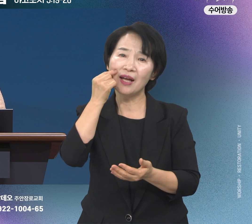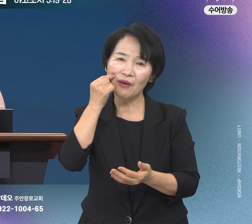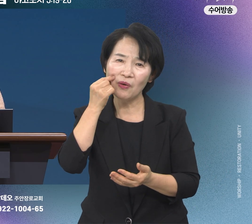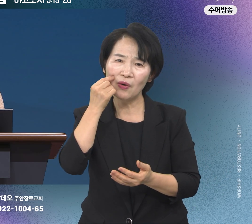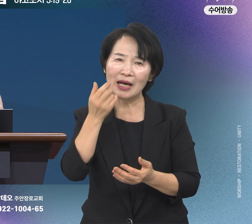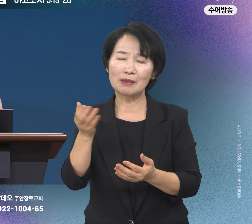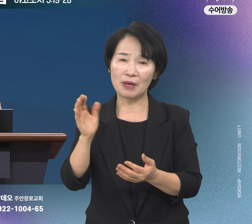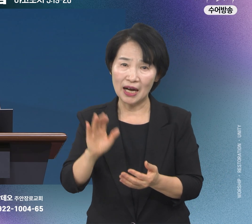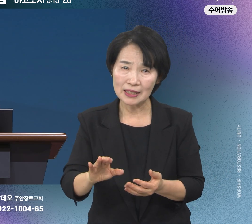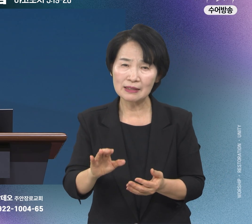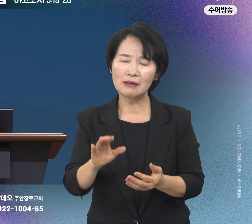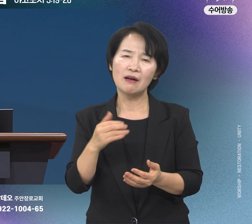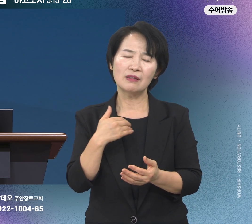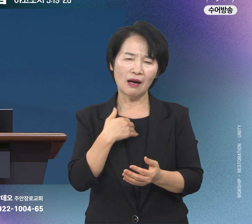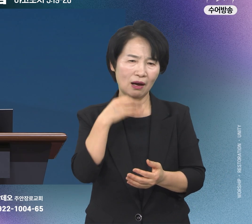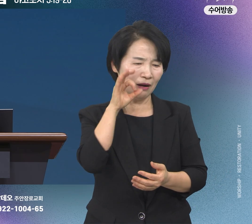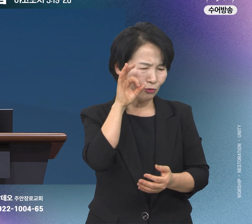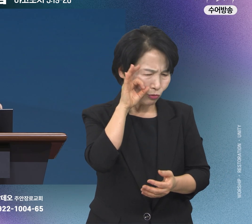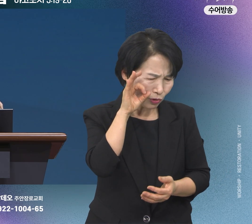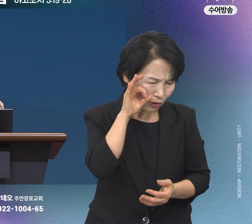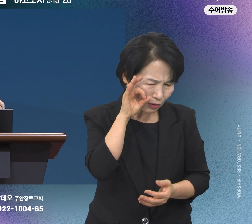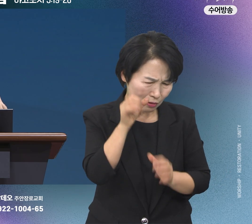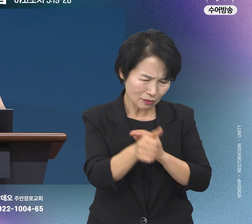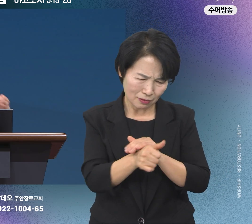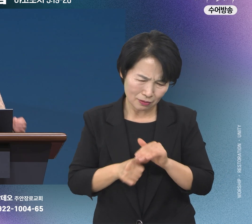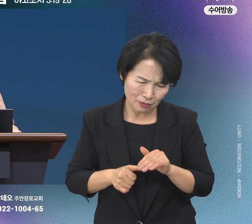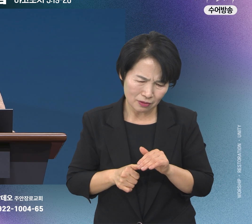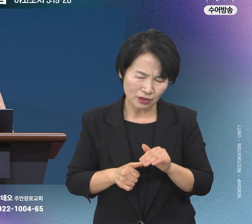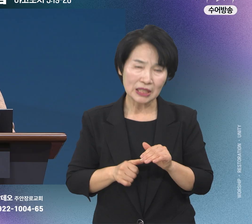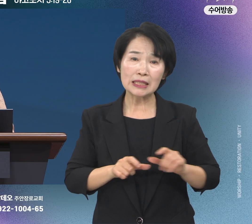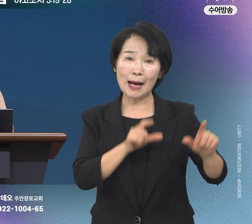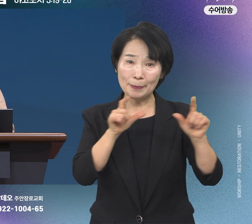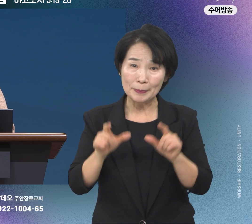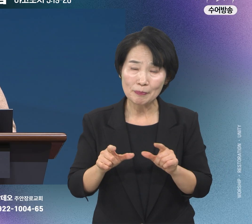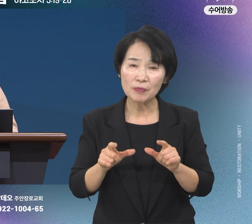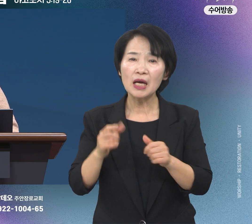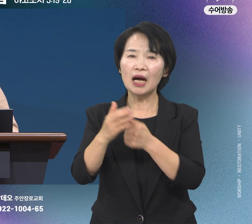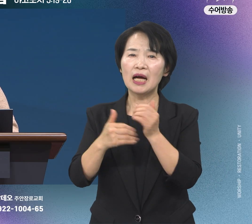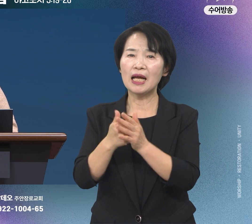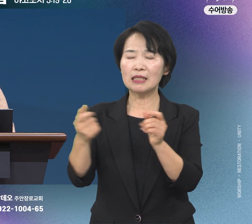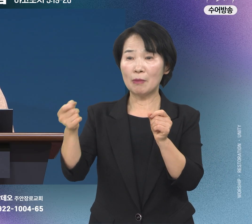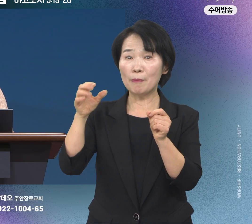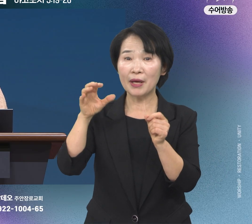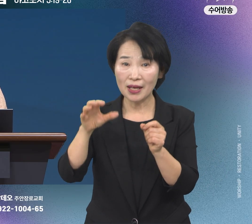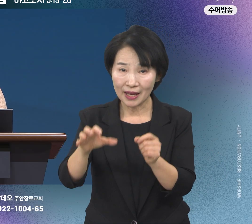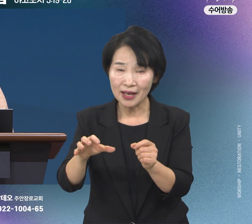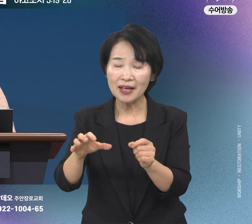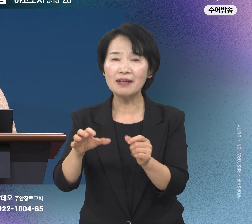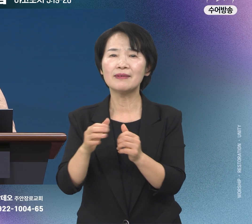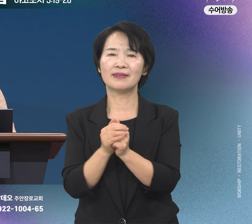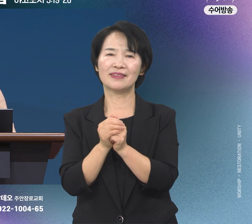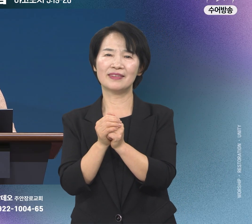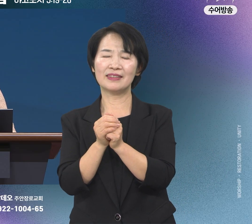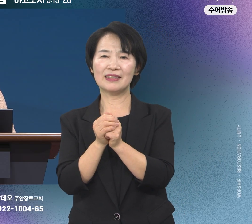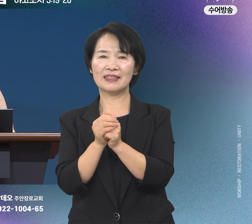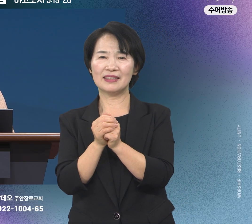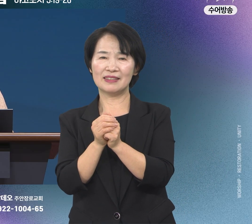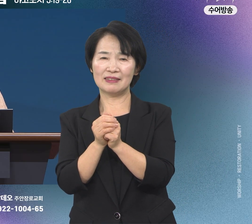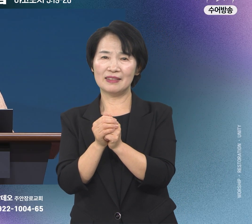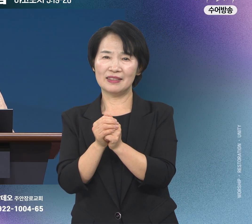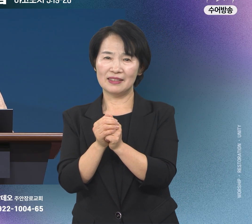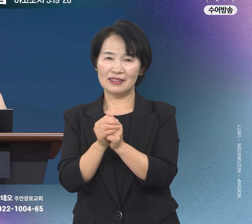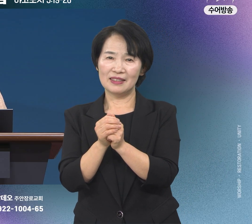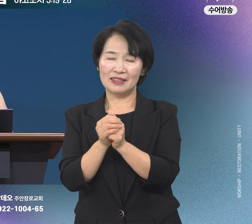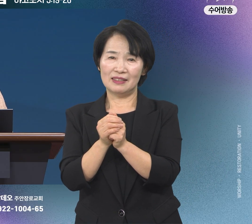저에게는 수치이자 이 상처인 이 삶이 하나님 앞에서 가장 찬란하다고